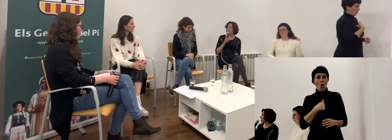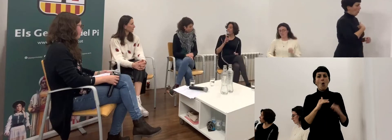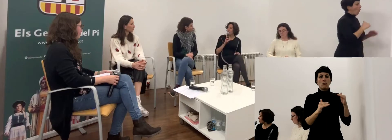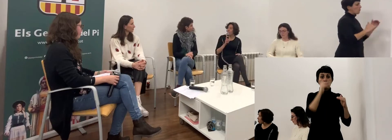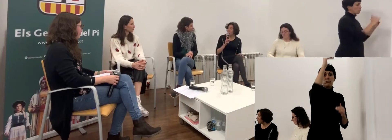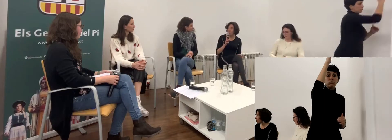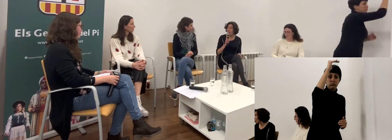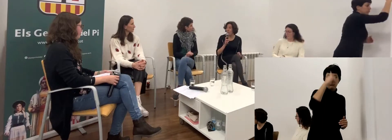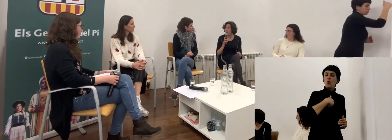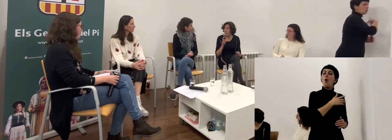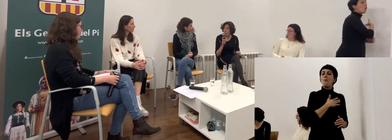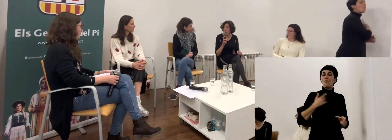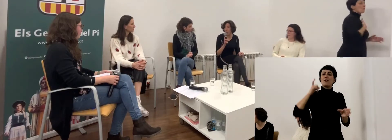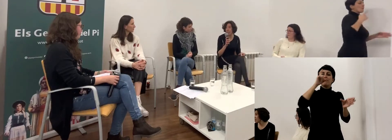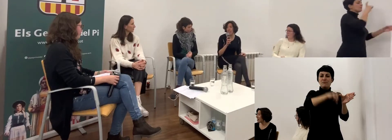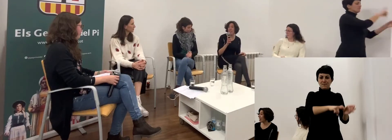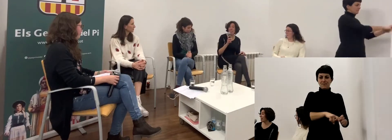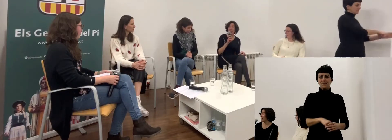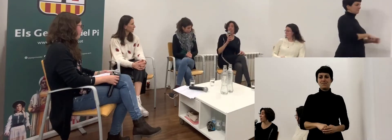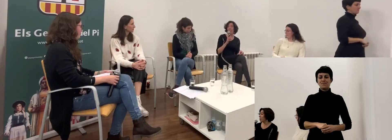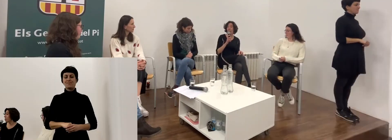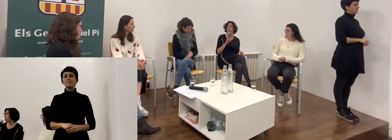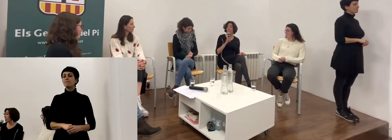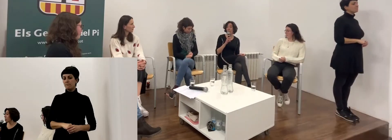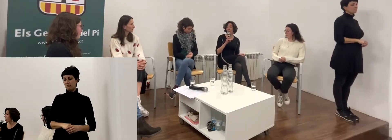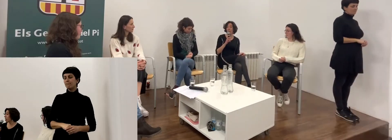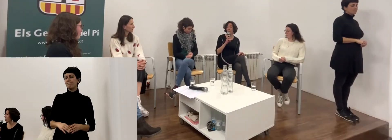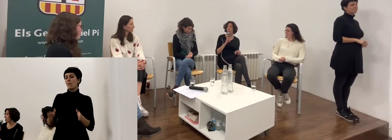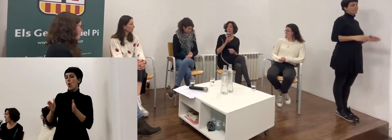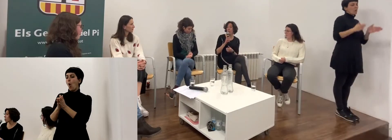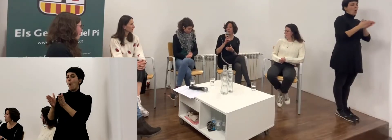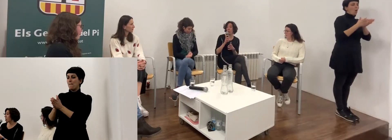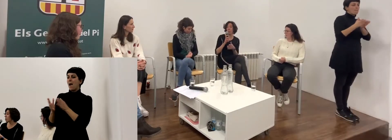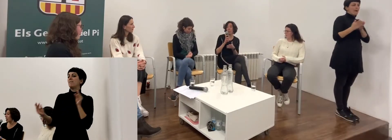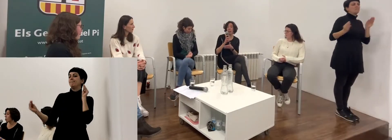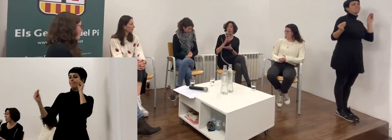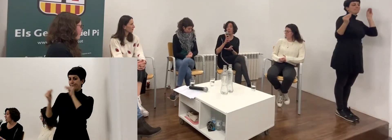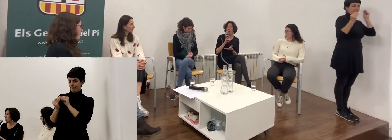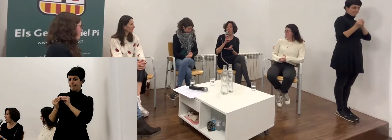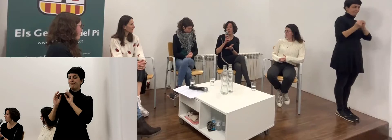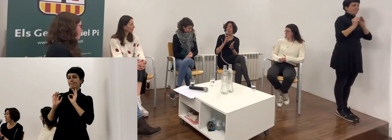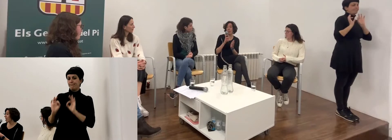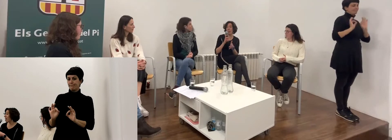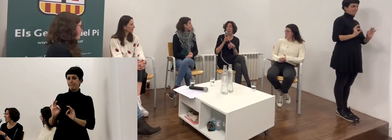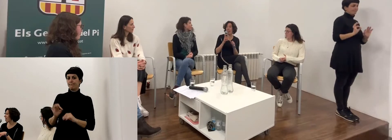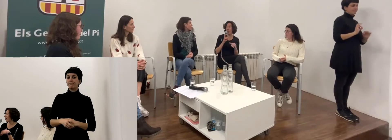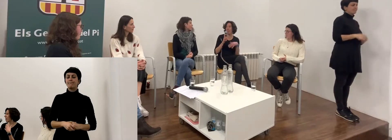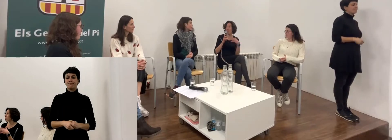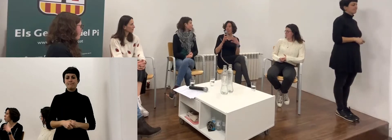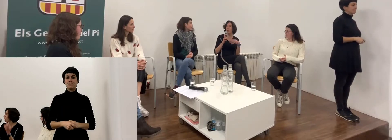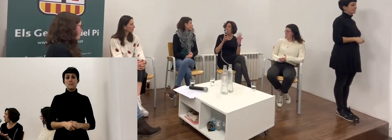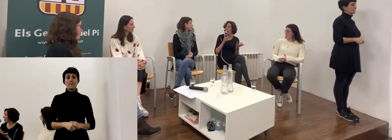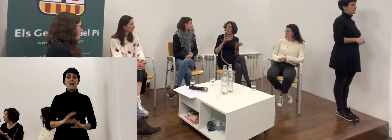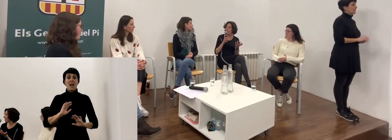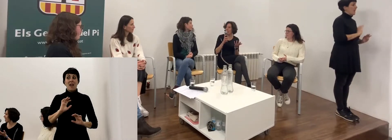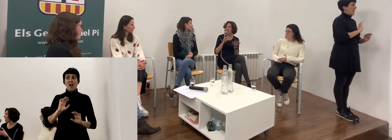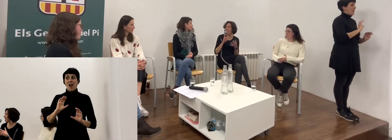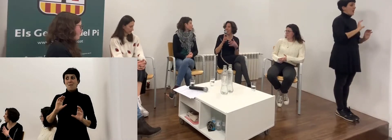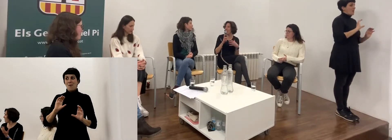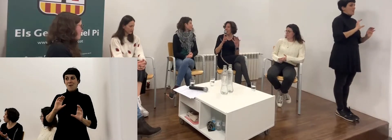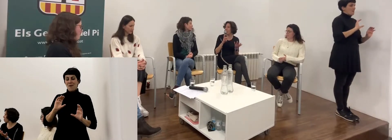Sí, no, jo totalment d'acord amb les meves companyes. Jo, quan ja sóc també amb el que comentava abans, encara l'efecte